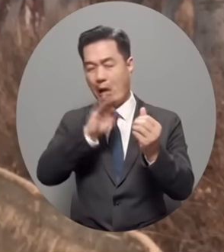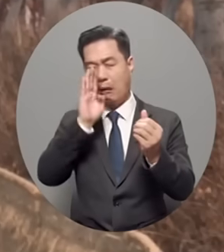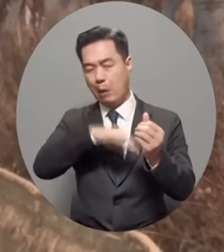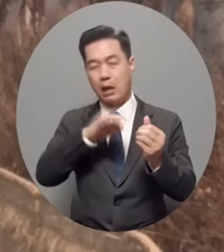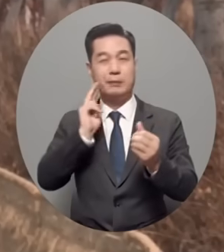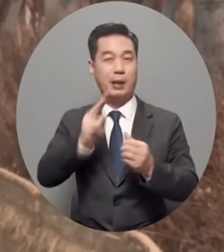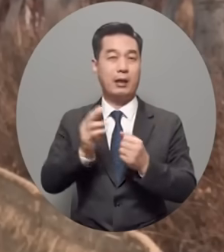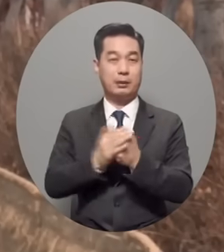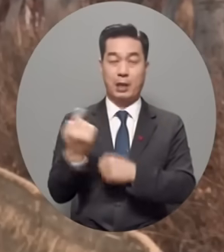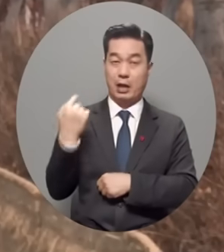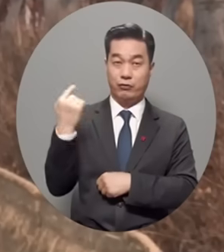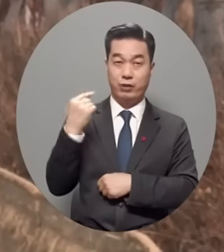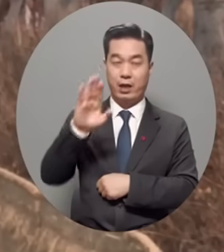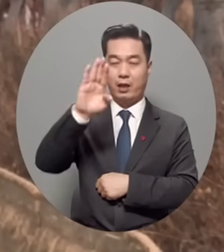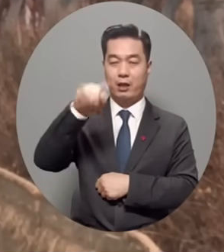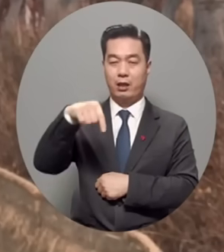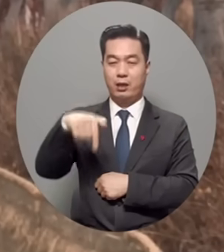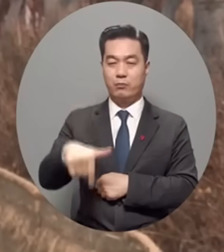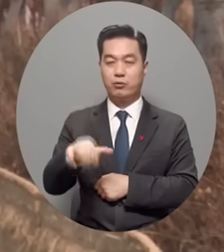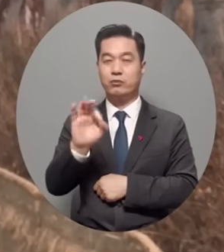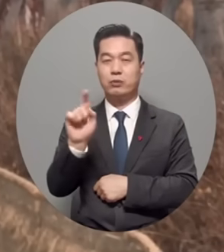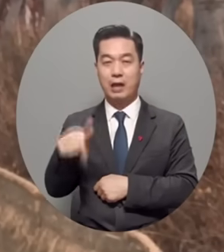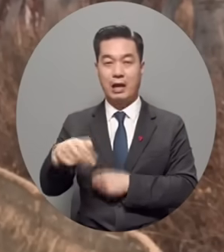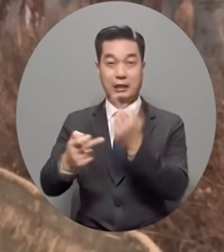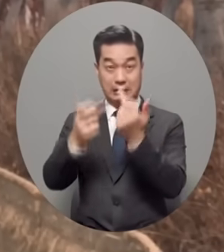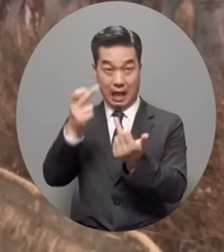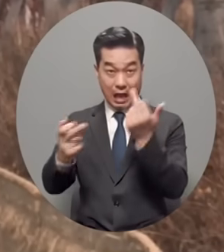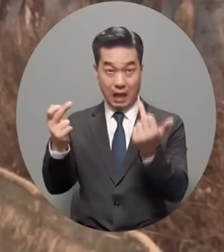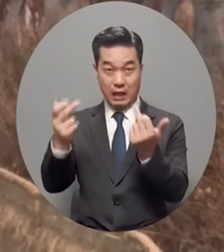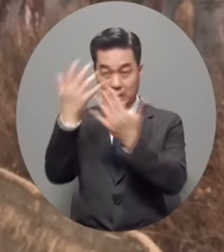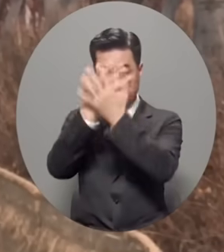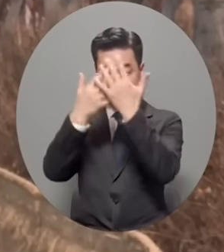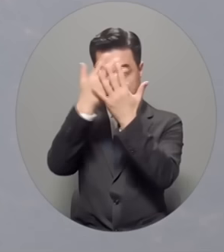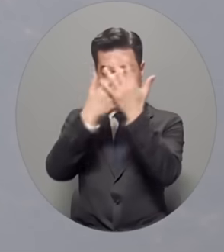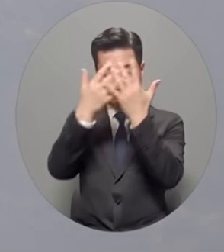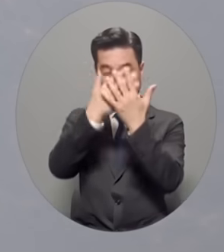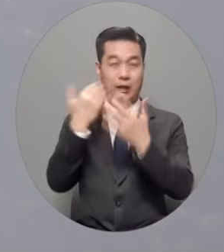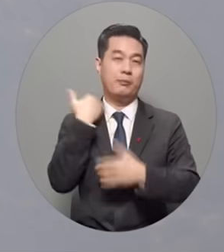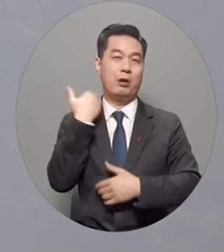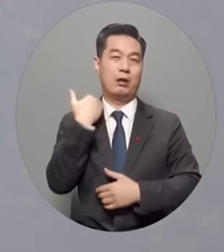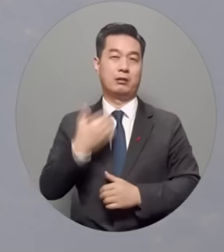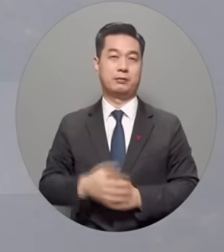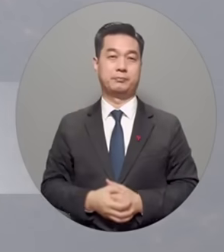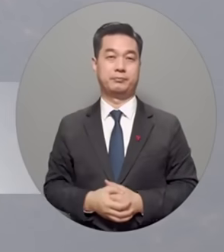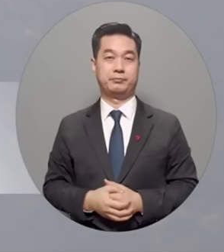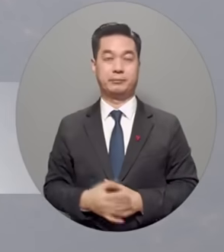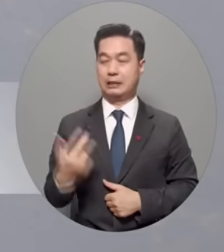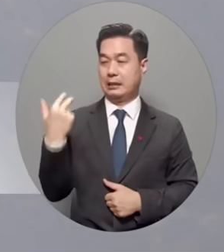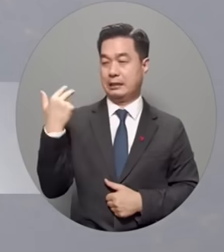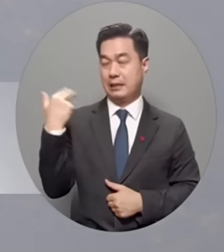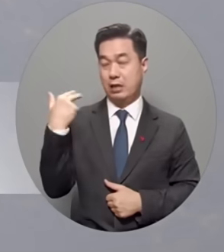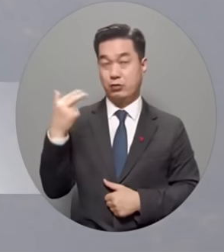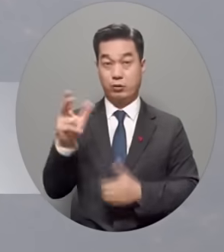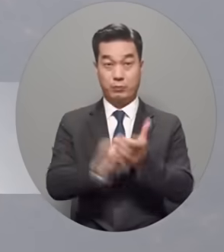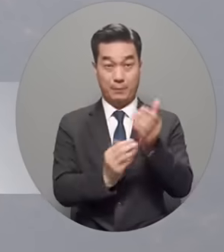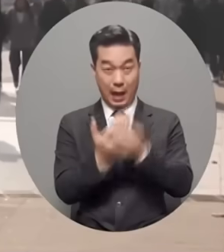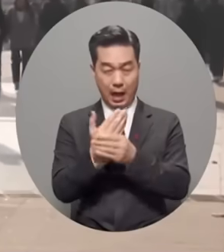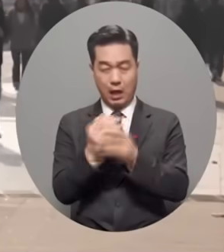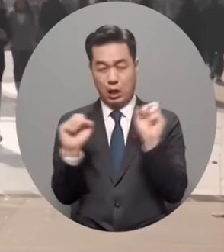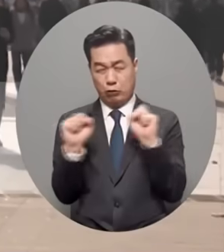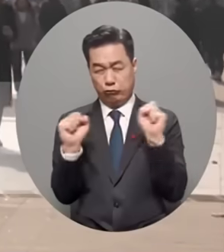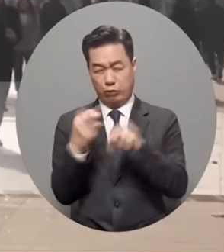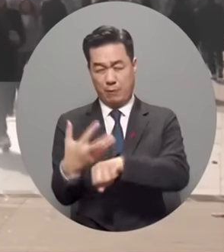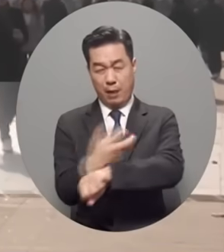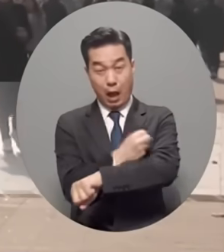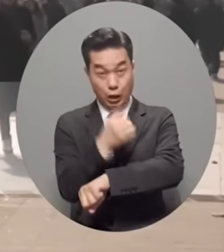뒤로 보이는 북악산 자락도 뿌연 미세먼지에 잠겨버렸습니다. 지난주 기승을 부리던 맹추위가 물러간